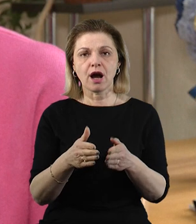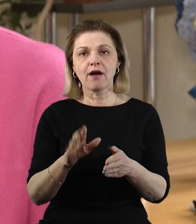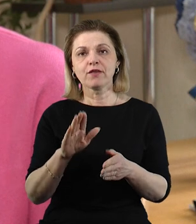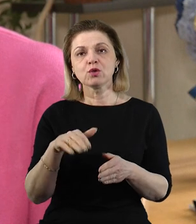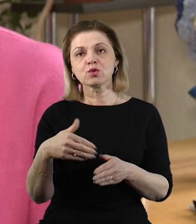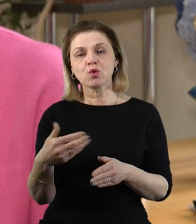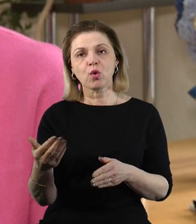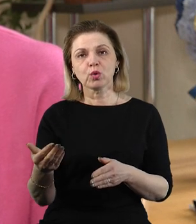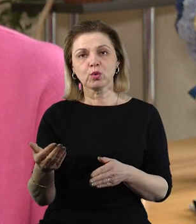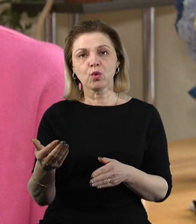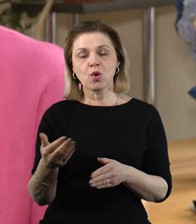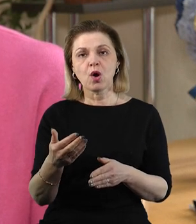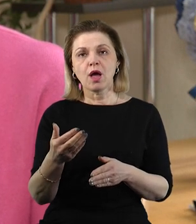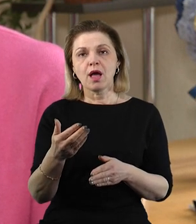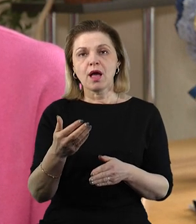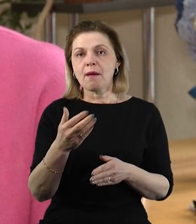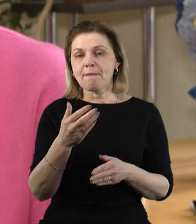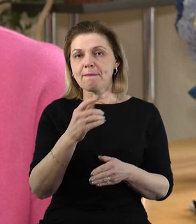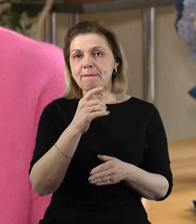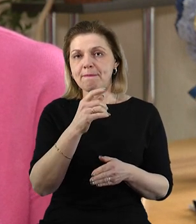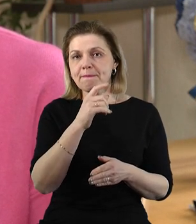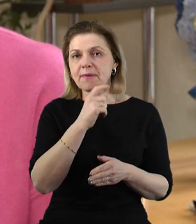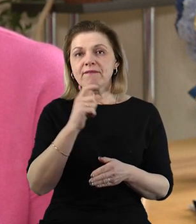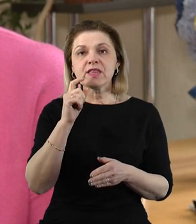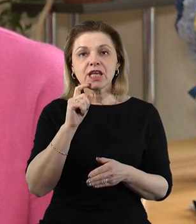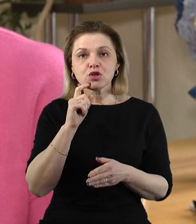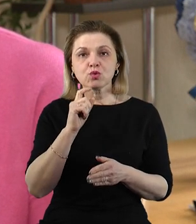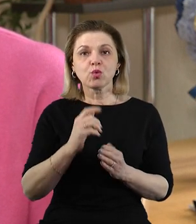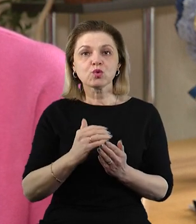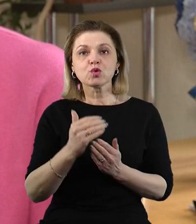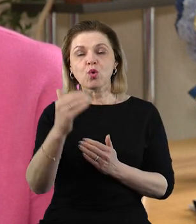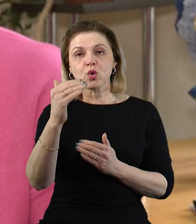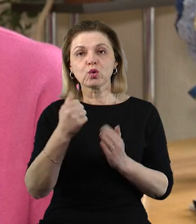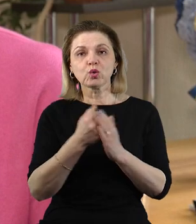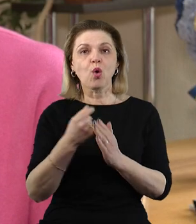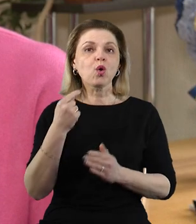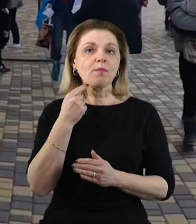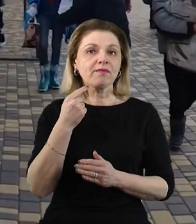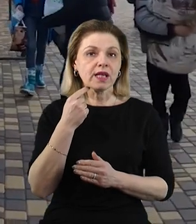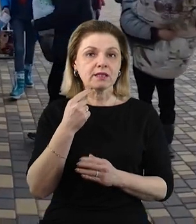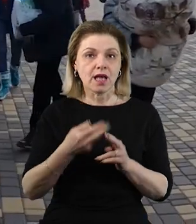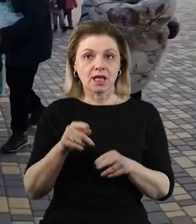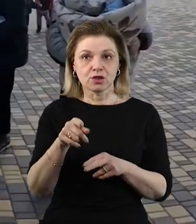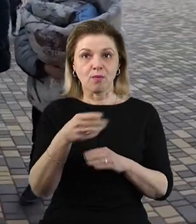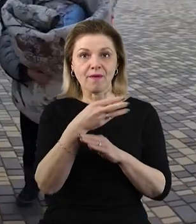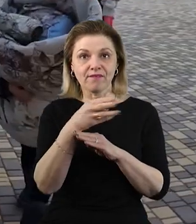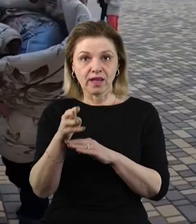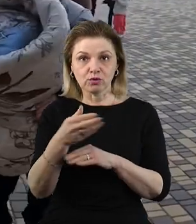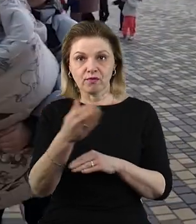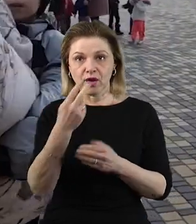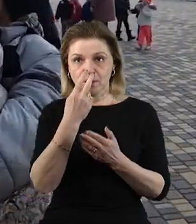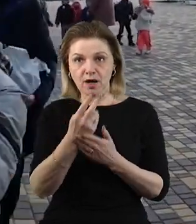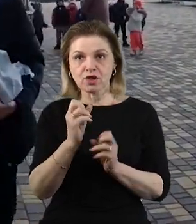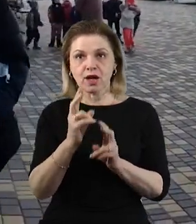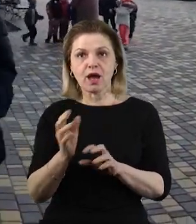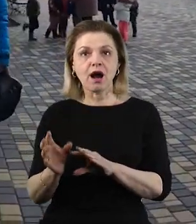в сторону північну сторону миколаївщини до кропівницького на цьому відео ви бачите як